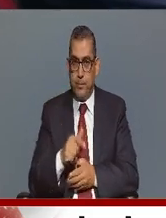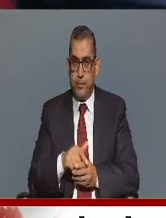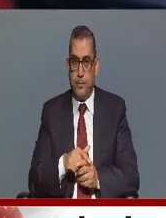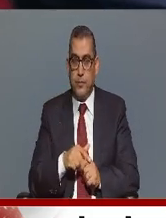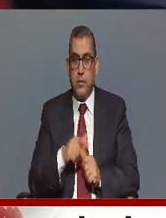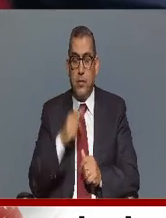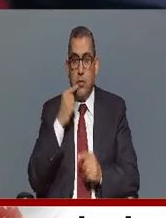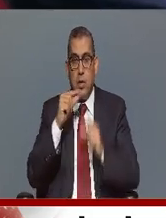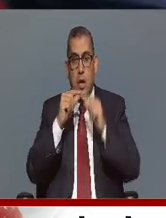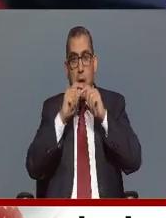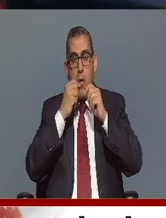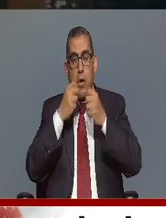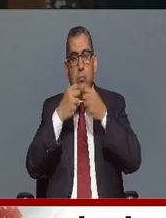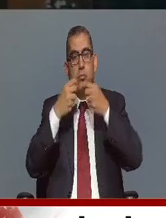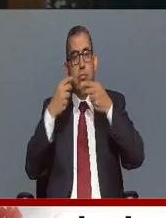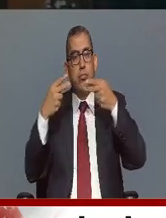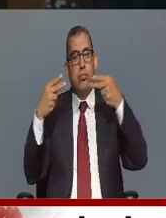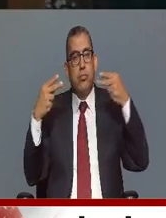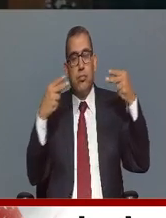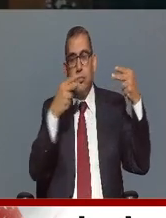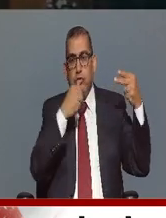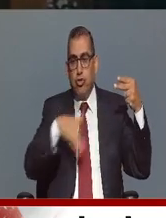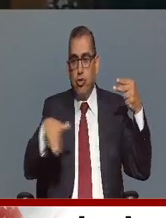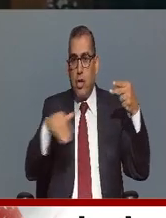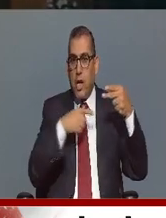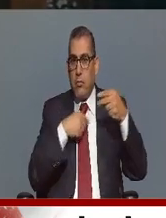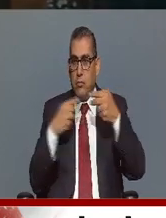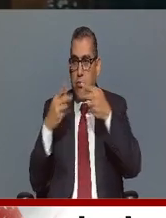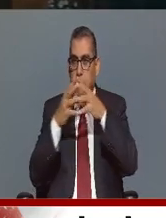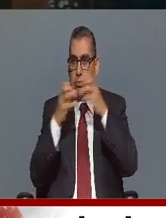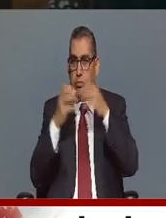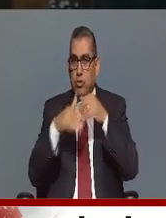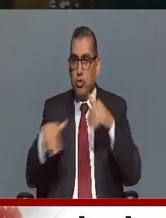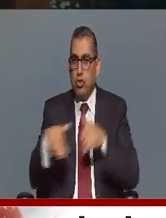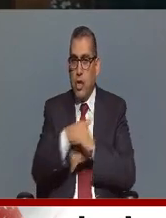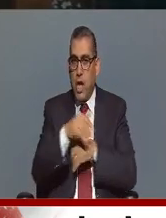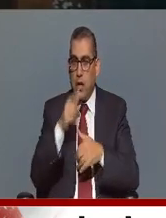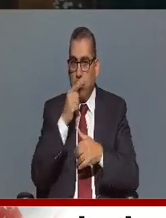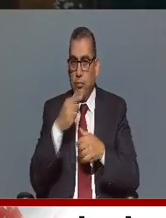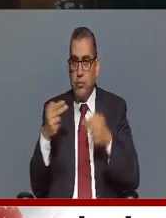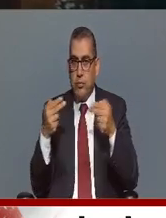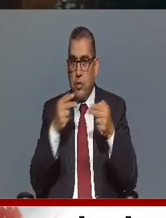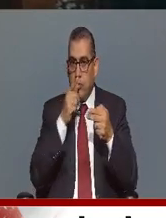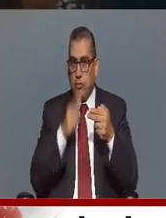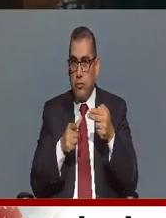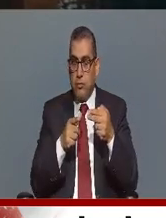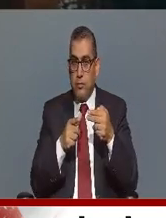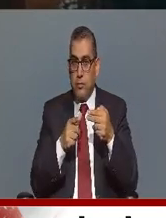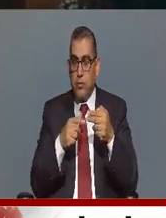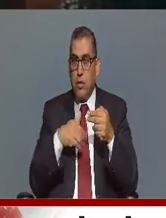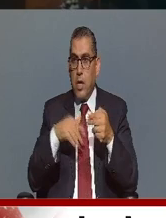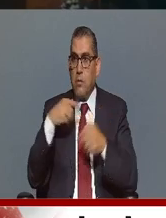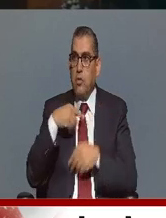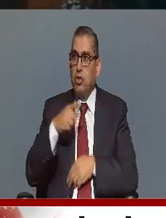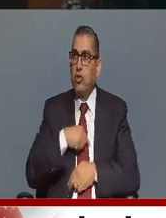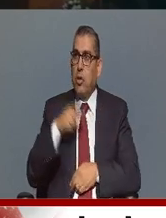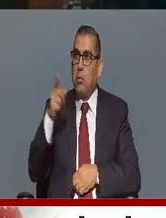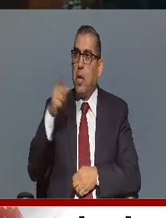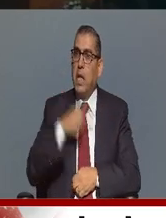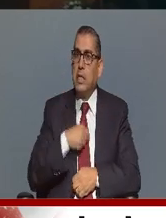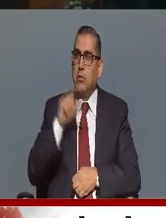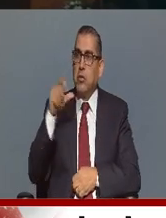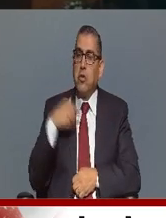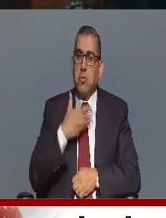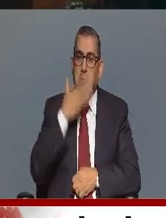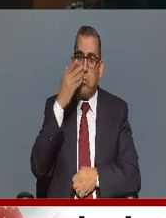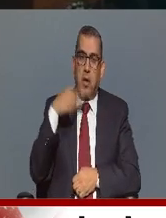حكاية شارع، احنا دايما بنشوف أسماء شوارع ولكن ما بنبقاش عارفين كل الحكايات بتاعت أسماء